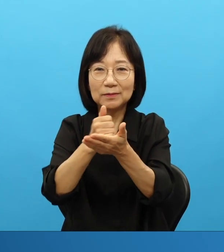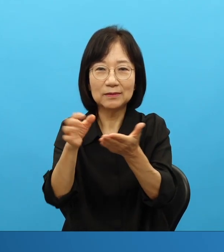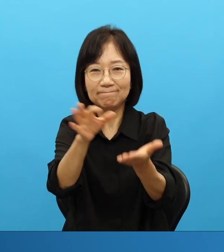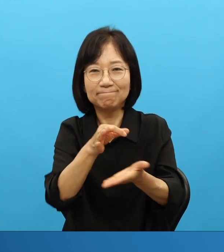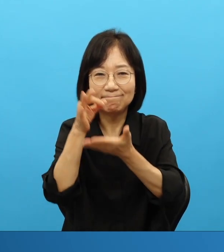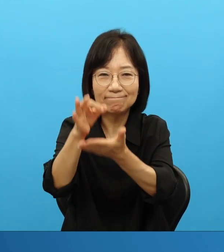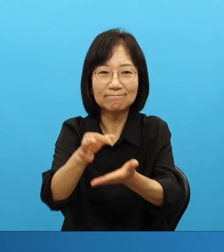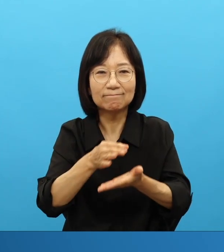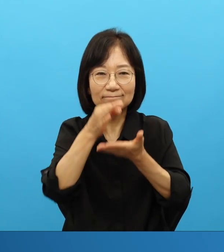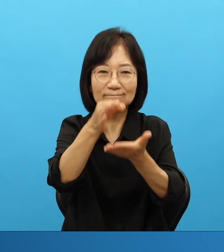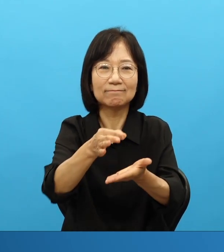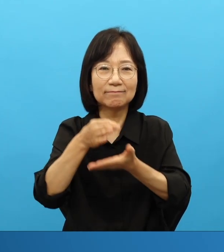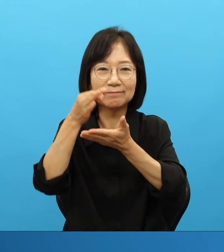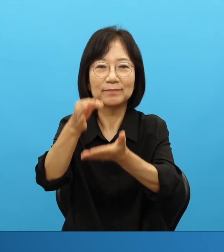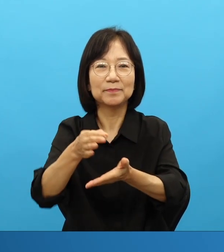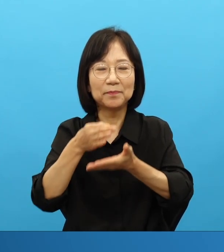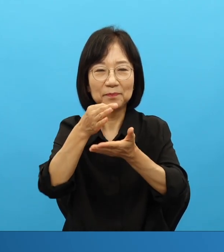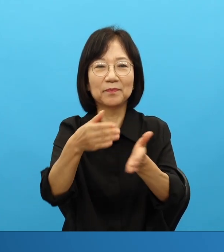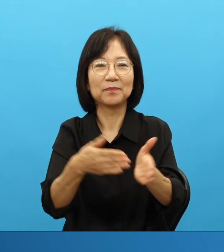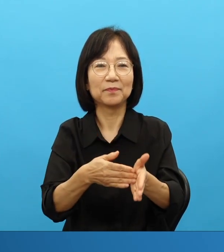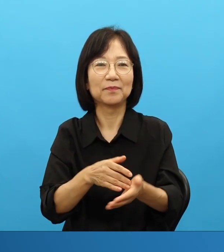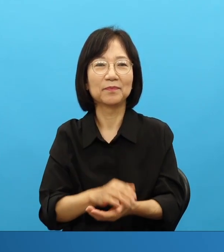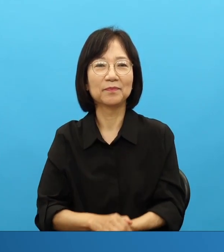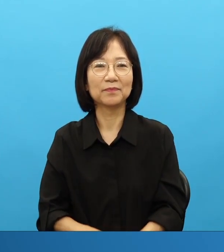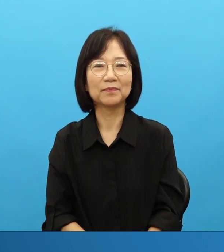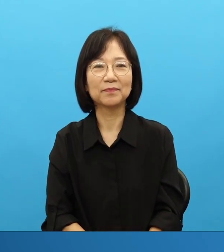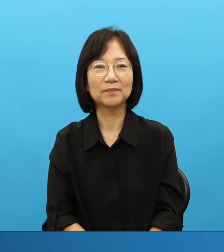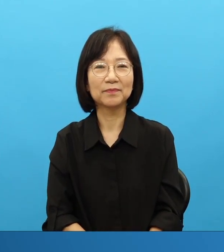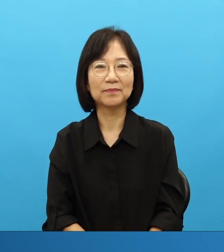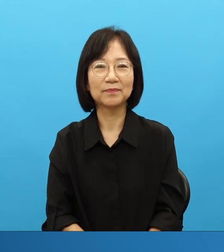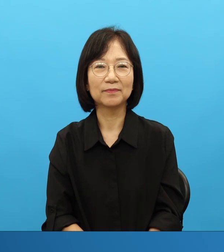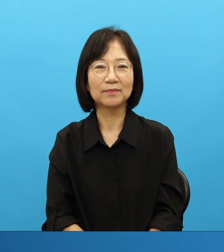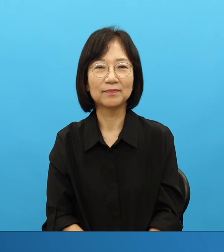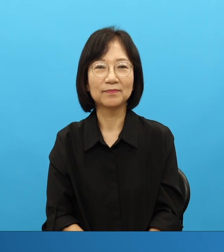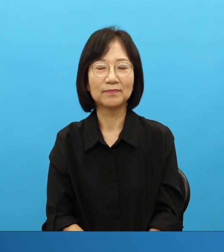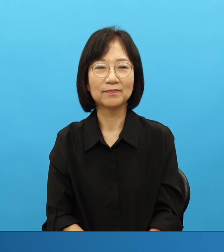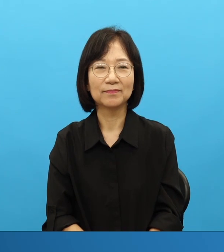WRC를 마음 담고 기도로 준비한 헌금을 보내왔습니다.